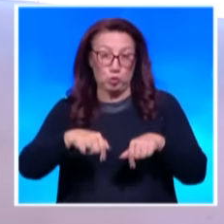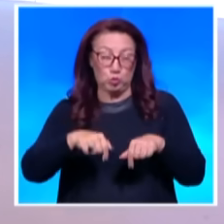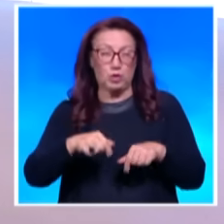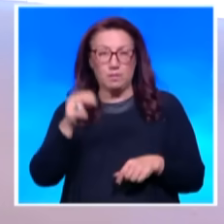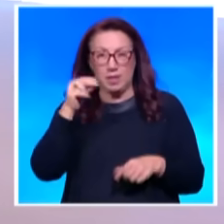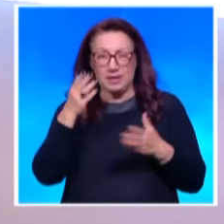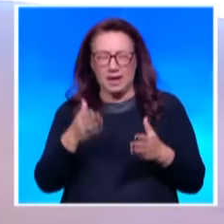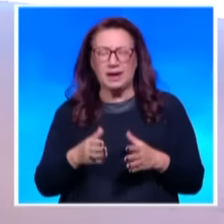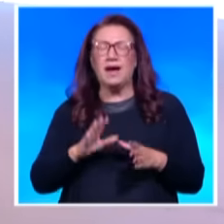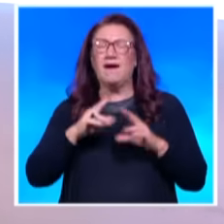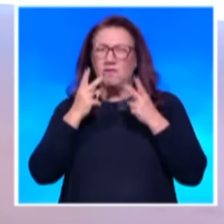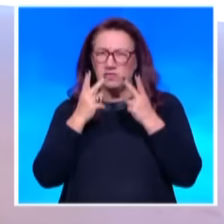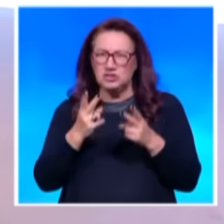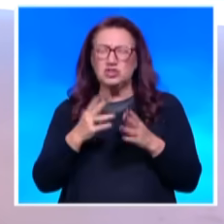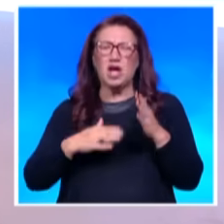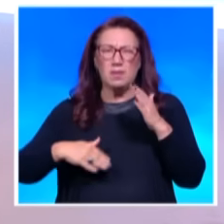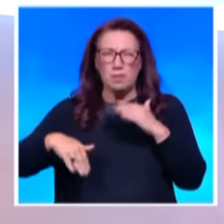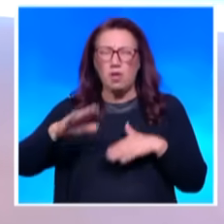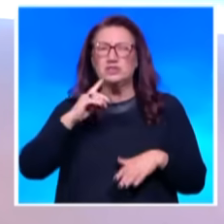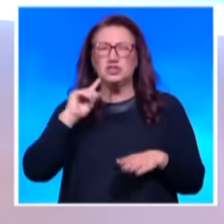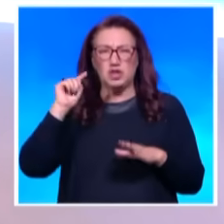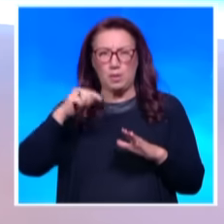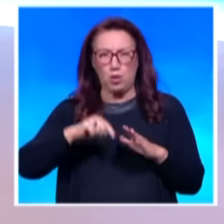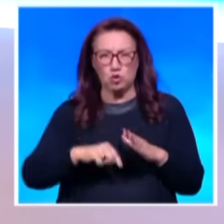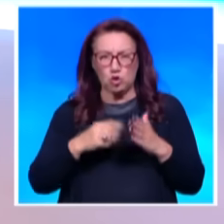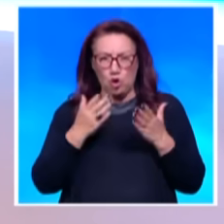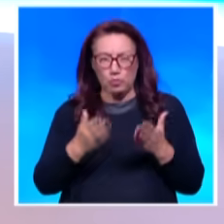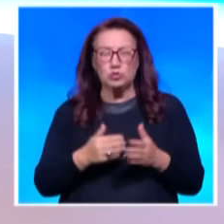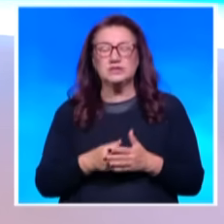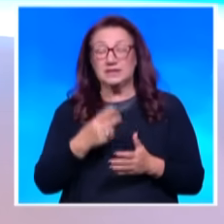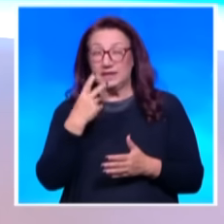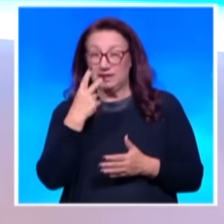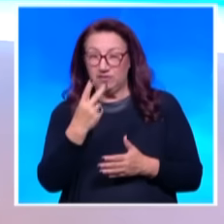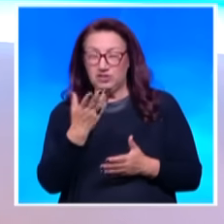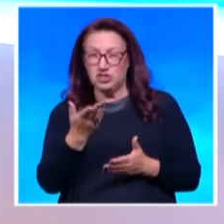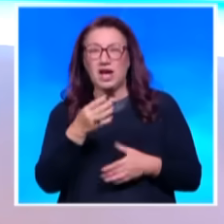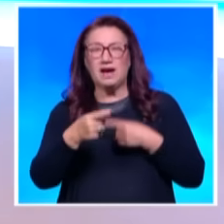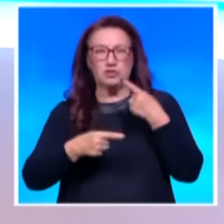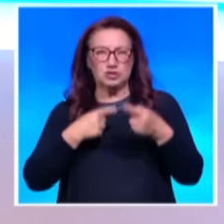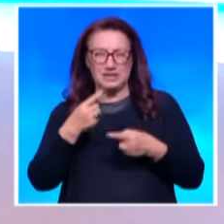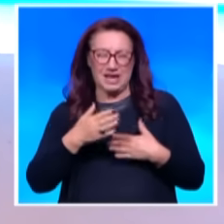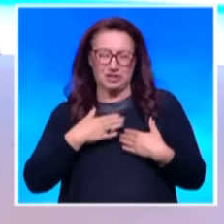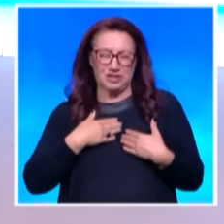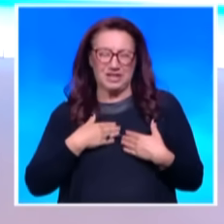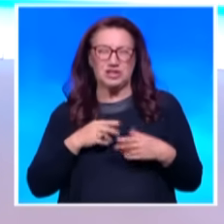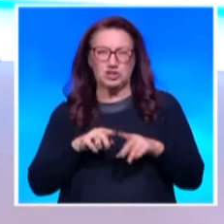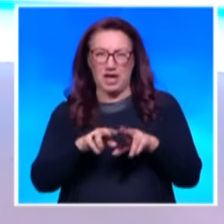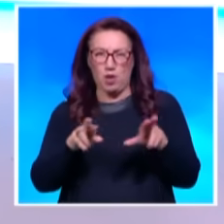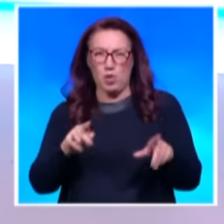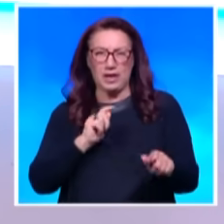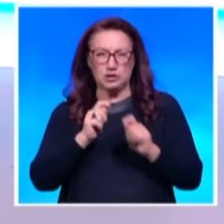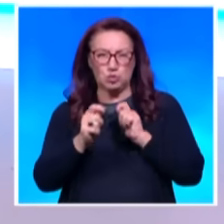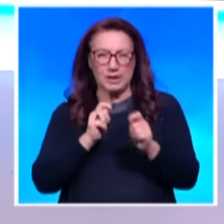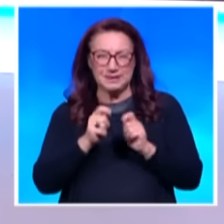Всичко за скандала в Лондон и какво знаем за задържаните Васил Христов и Кана Рачева от София. Първо към Васил и Лондон.